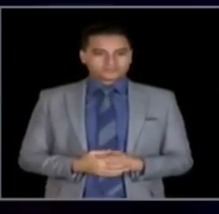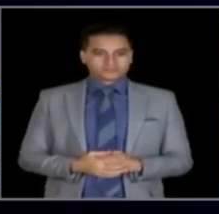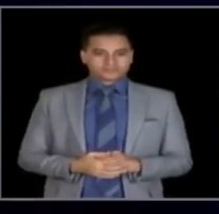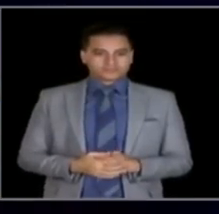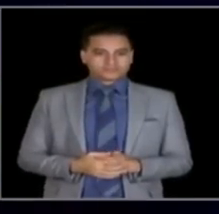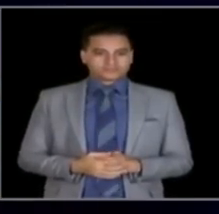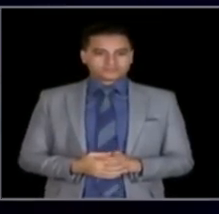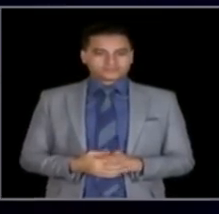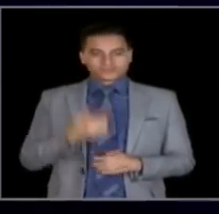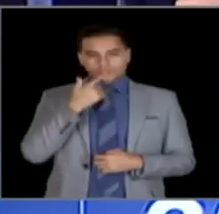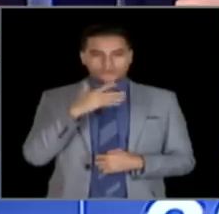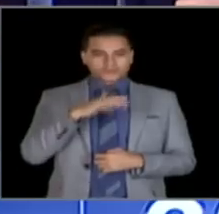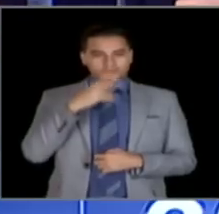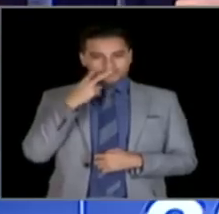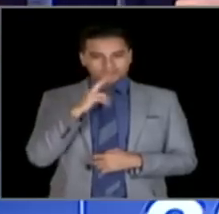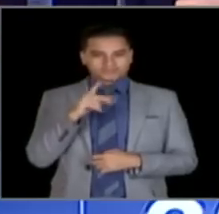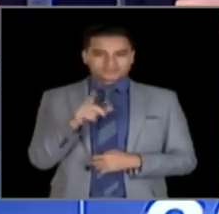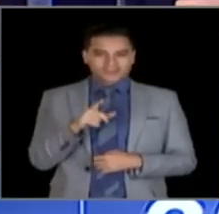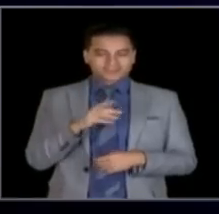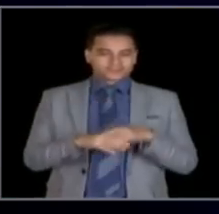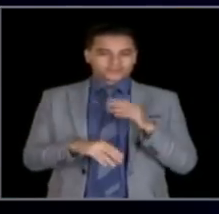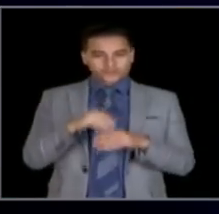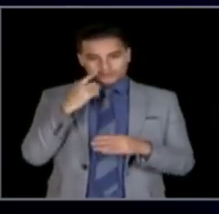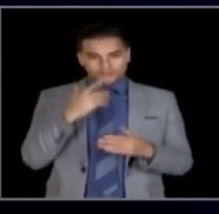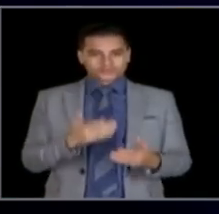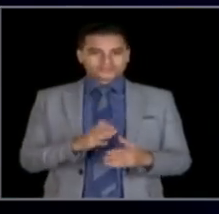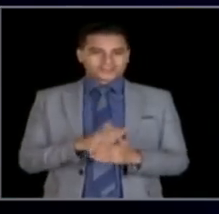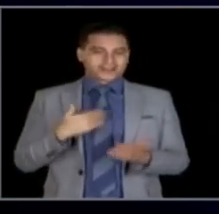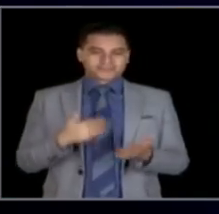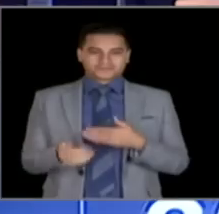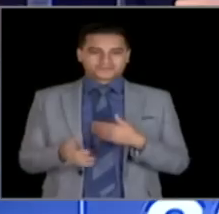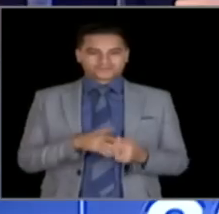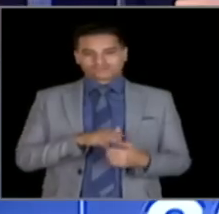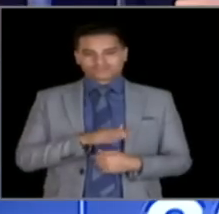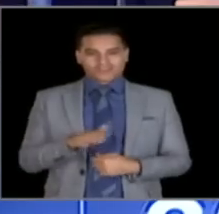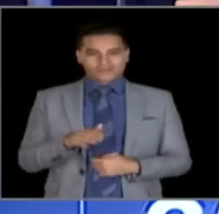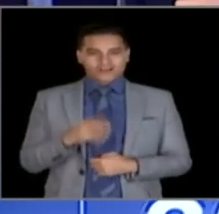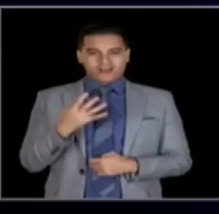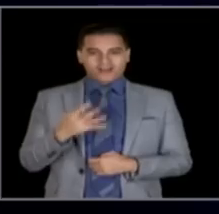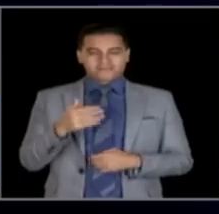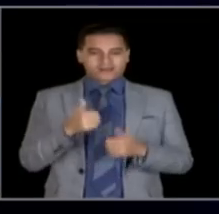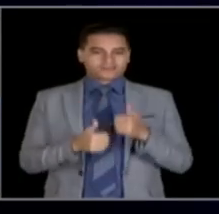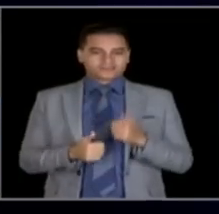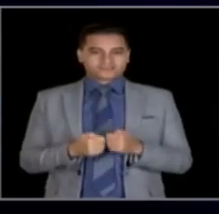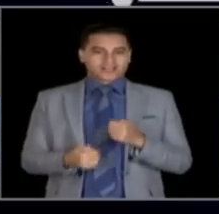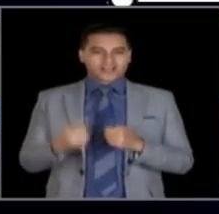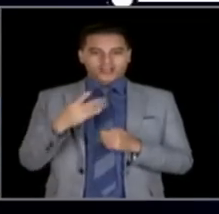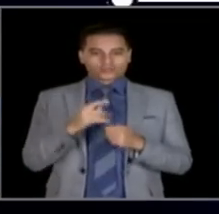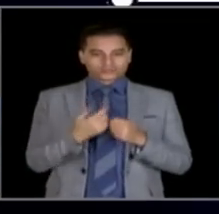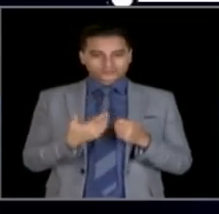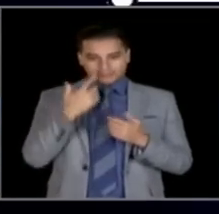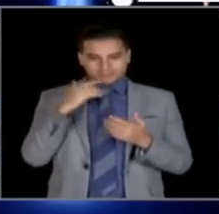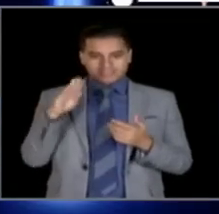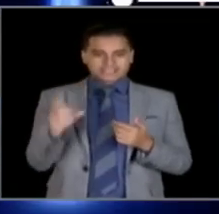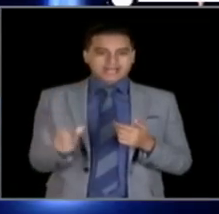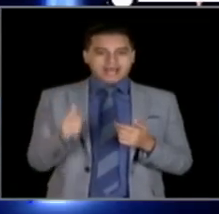الاختيارات. تقولي لي بقى دوست على البازر غلط. دوست على البازر صح، ماليش دعوة. 4 اختيارات بزائد 10